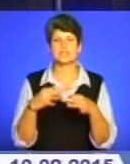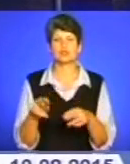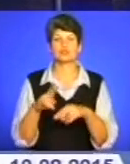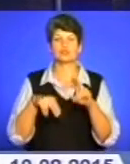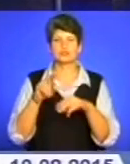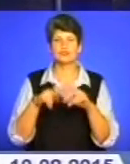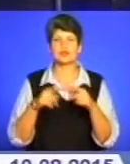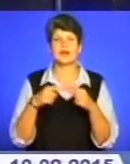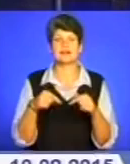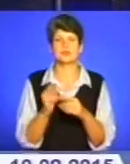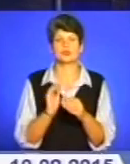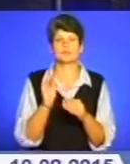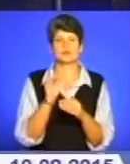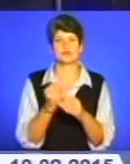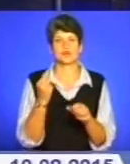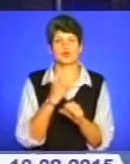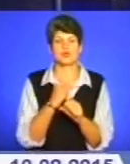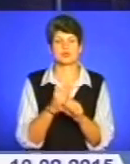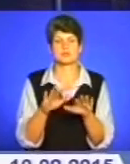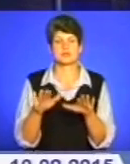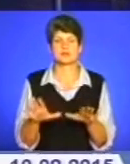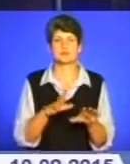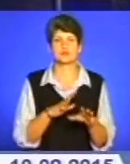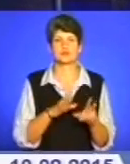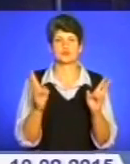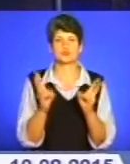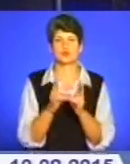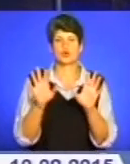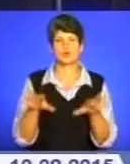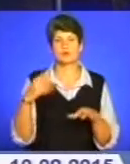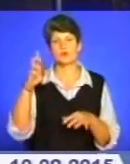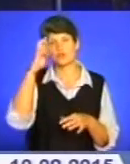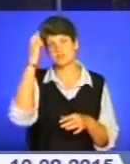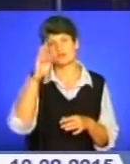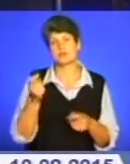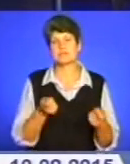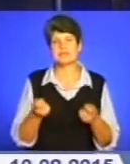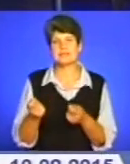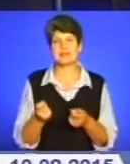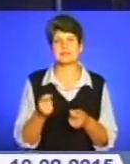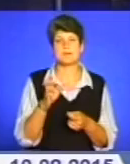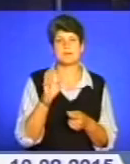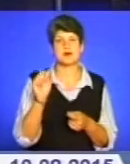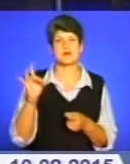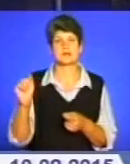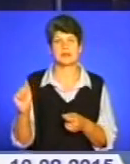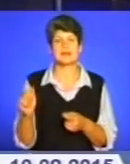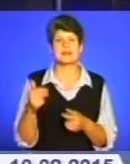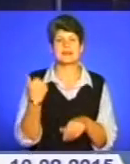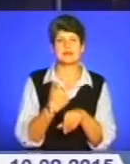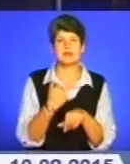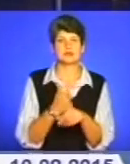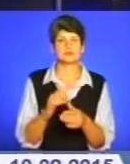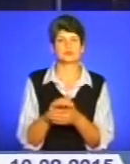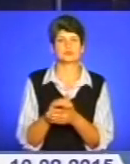додаткових робочих місць йшлося під час робочої зустрічі голови обласної державної адміністрації Степана Барни та генерального директора товариства з